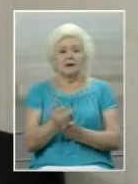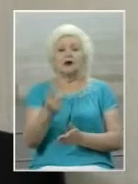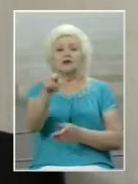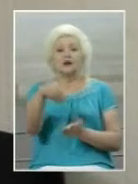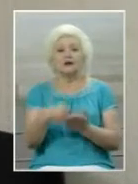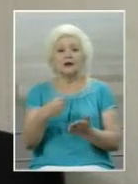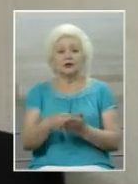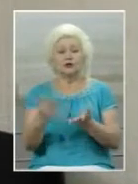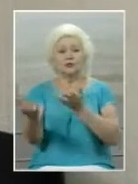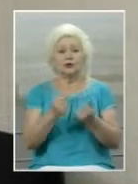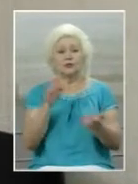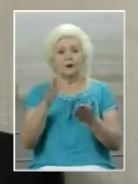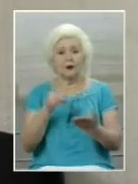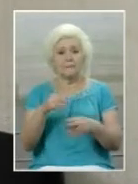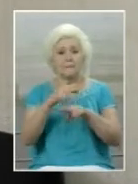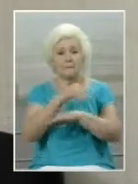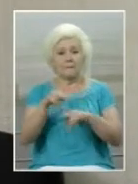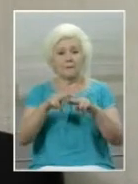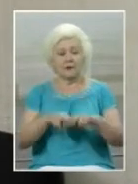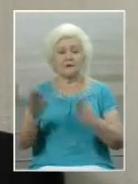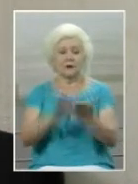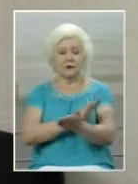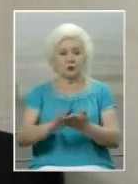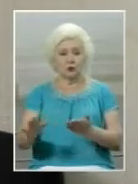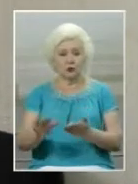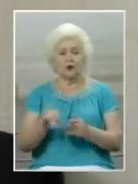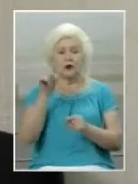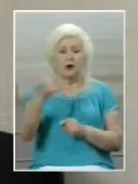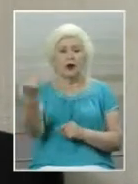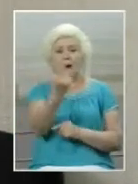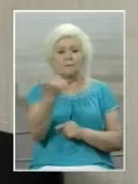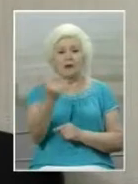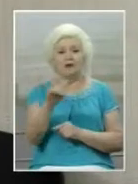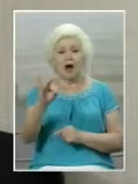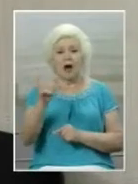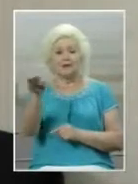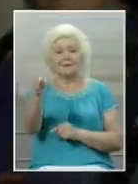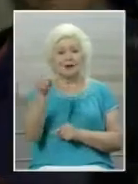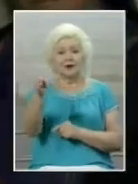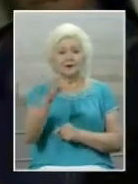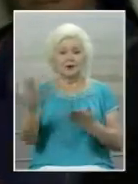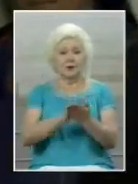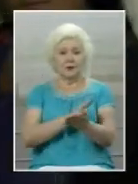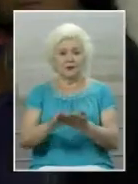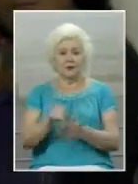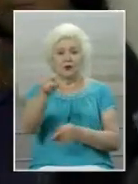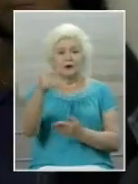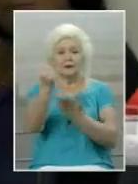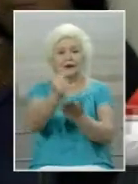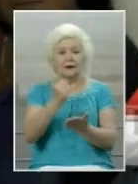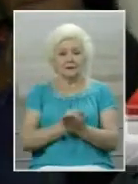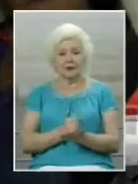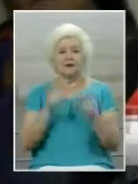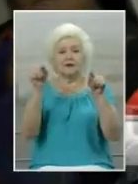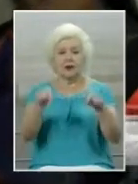тобі коштувало отримати цю карточку? Безкоштовно, тому що перша ID-карточка безкоштовна. Цей центр в